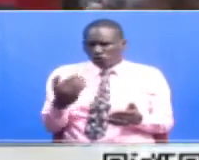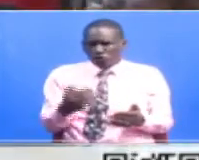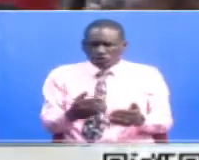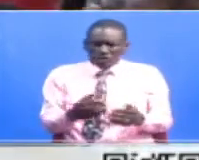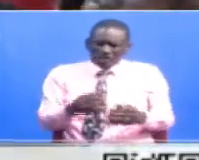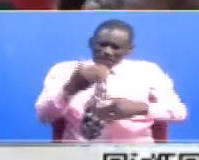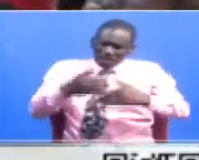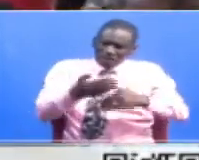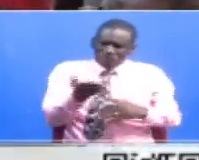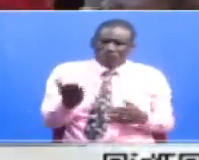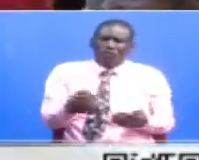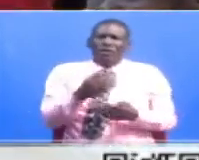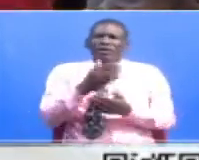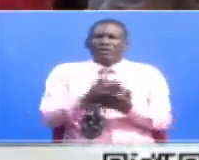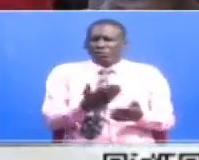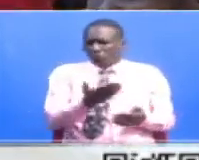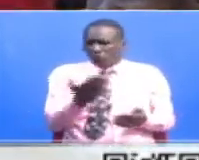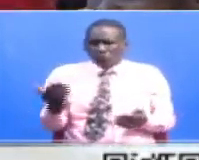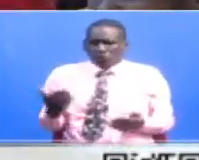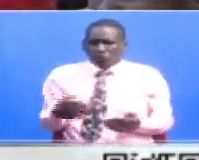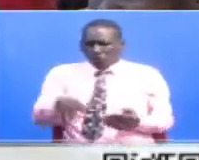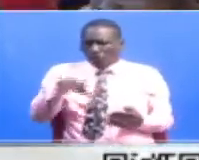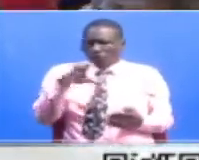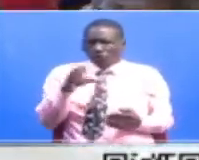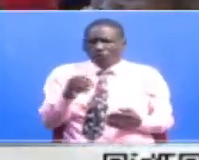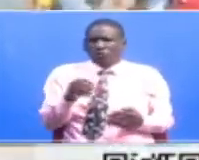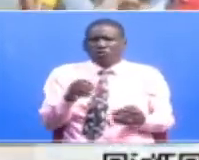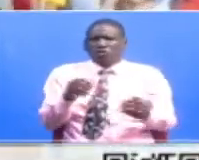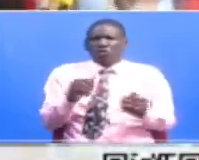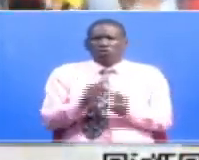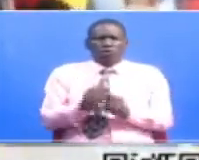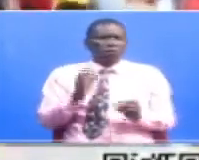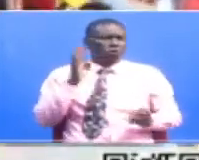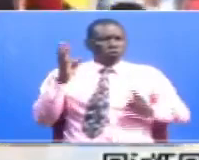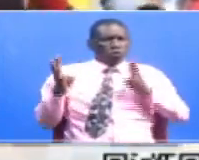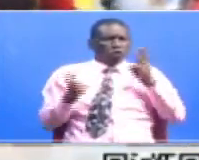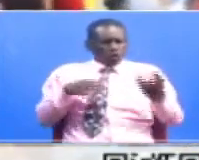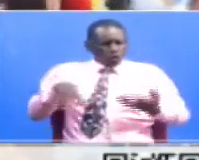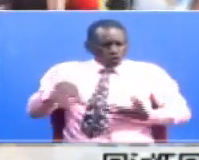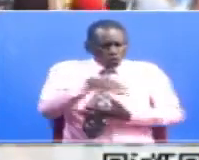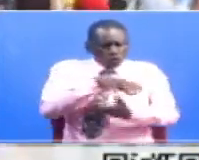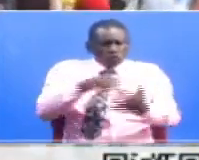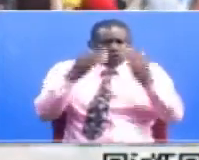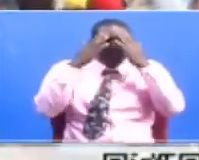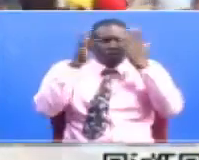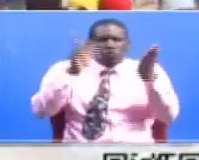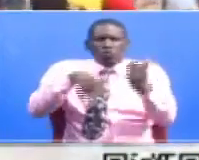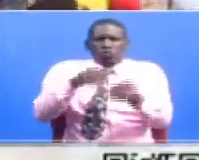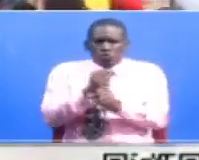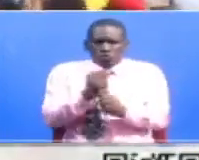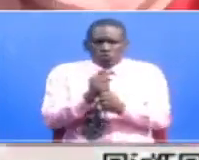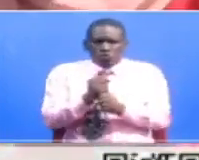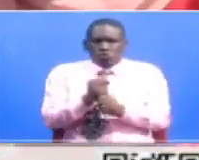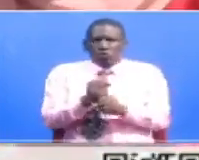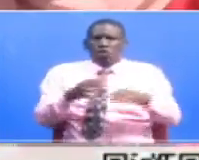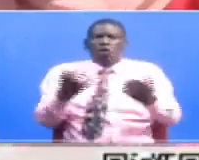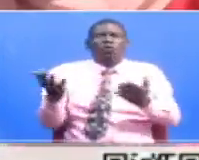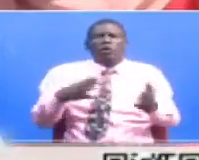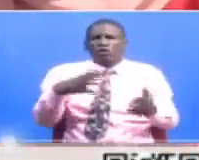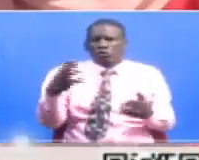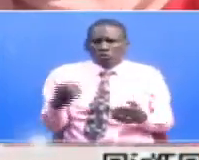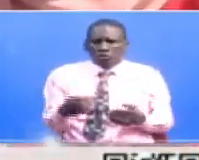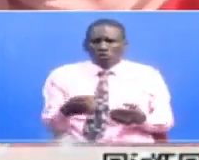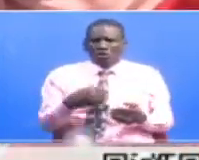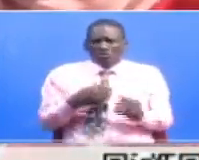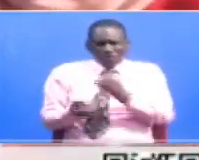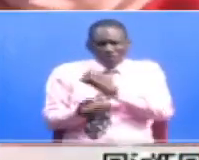front of you. Baadhi ya watoto hao walipatikana wakiwa na kiwewe, wamechanganyikiwa wasijue la kufanya wala pa kwenda. We